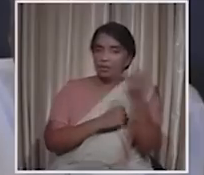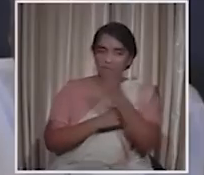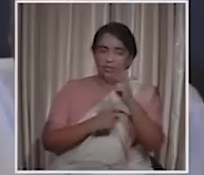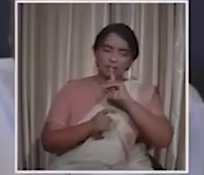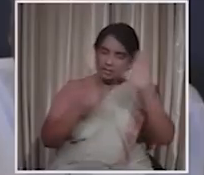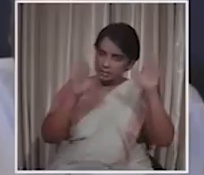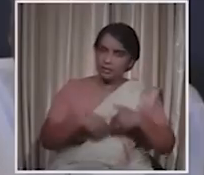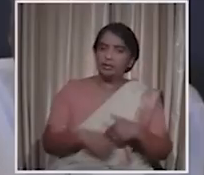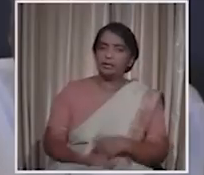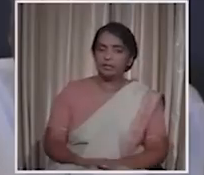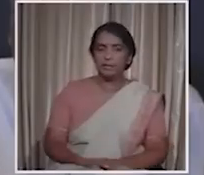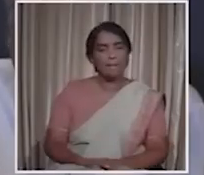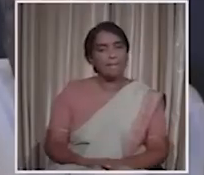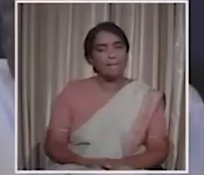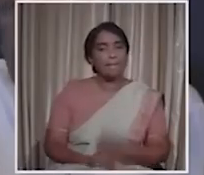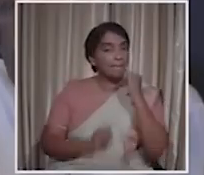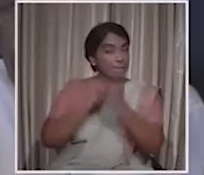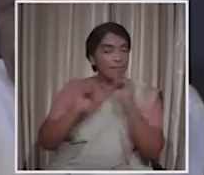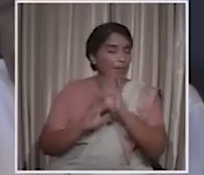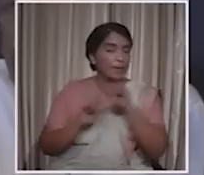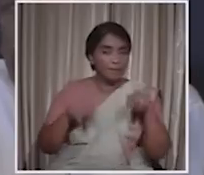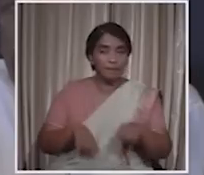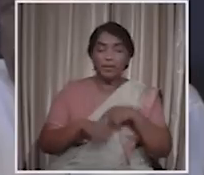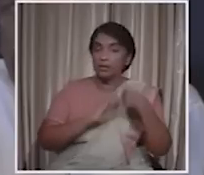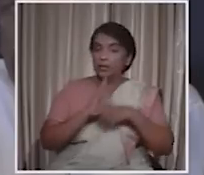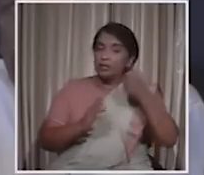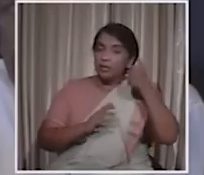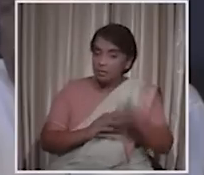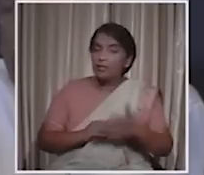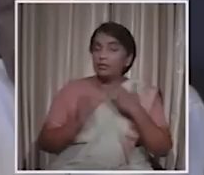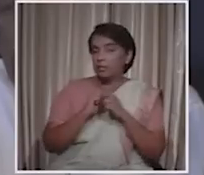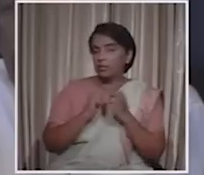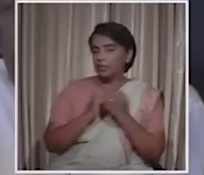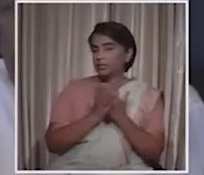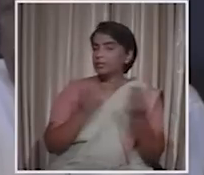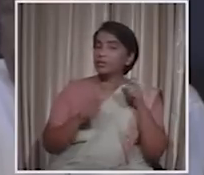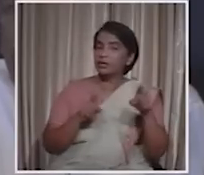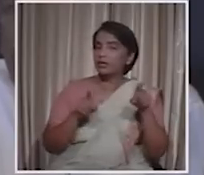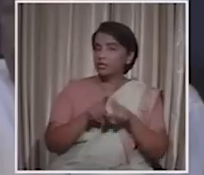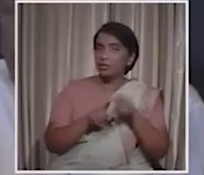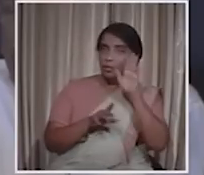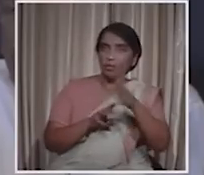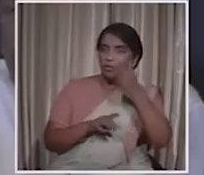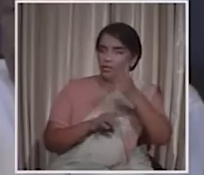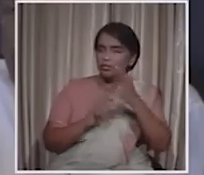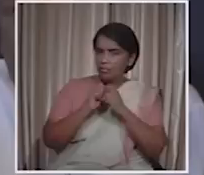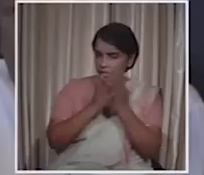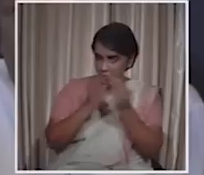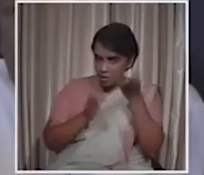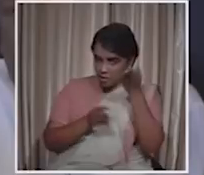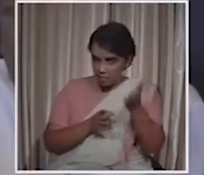සිටිනවා. විවේචනයට වඩා මේ අවස්ථාවේ රටට වැදගත් වෙන්නේ විසඳුම්. ඒ නිසා ඔබ සතුව වඩාත් හොඳ විසඳුම්